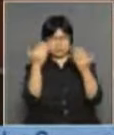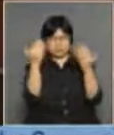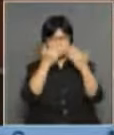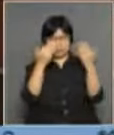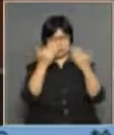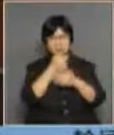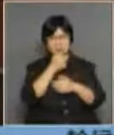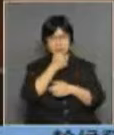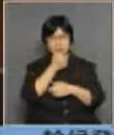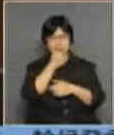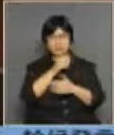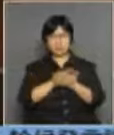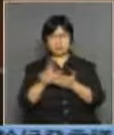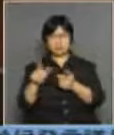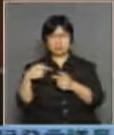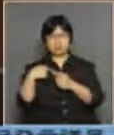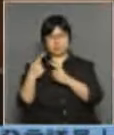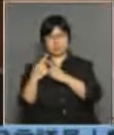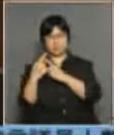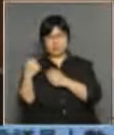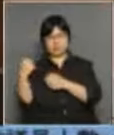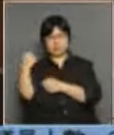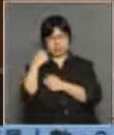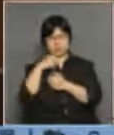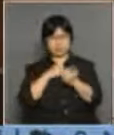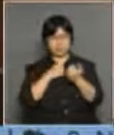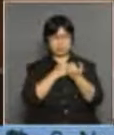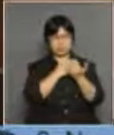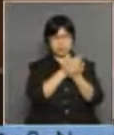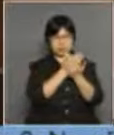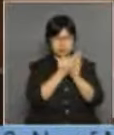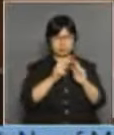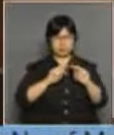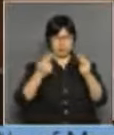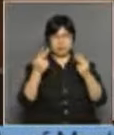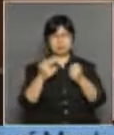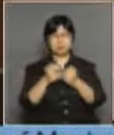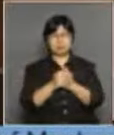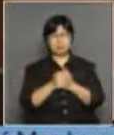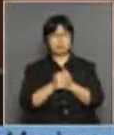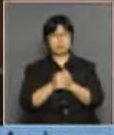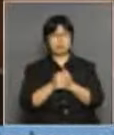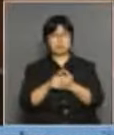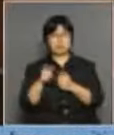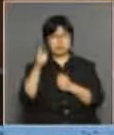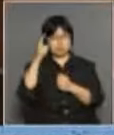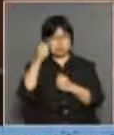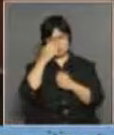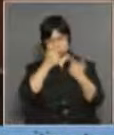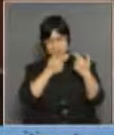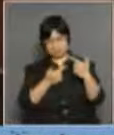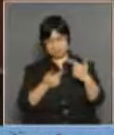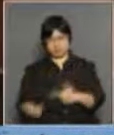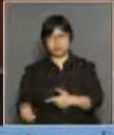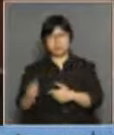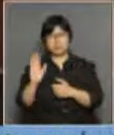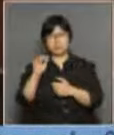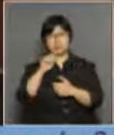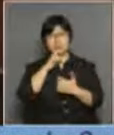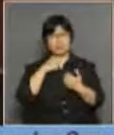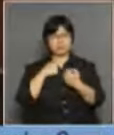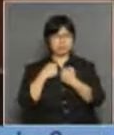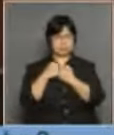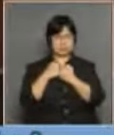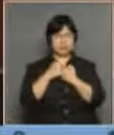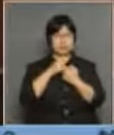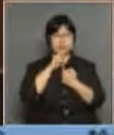亦都可以用公共的力量支持有助多元媒體發展。所以呢，想香港繼續是有競爭力，繼